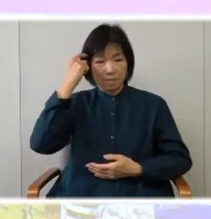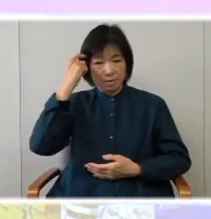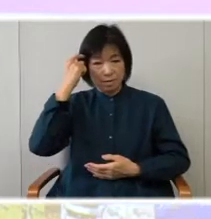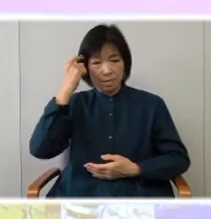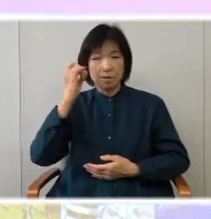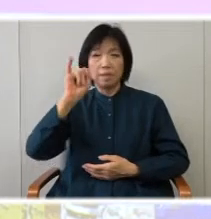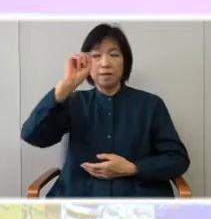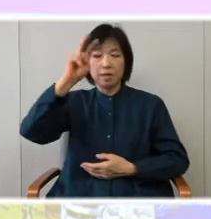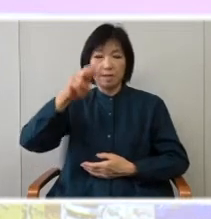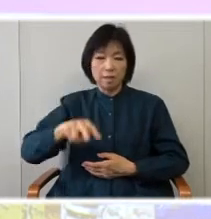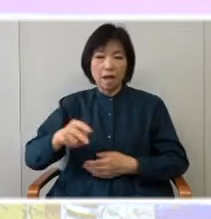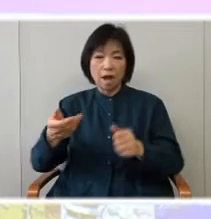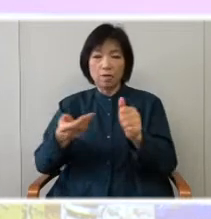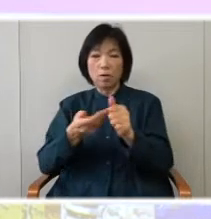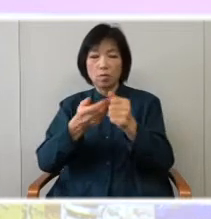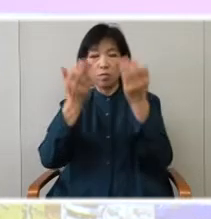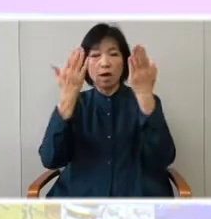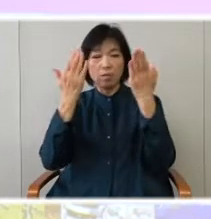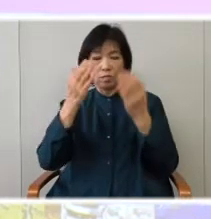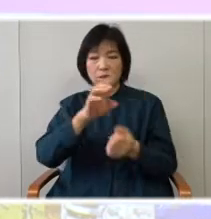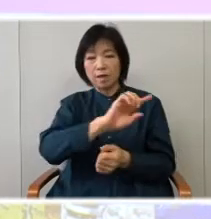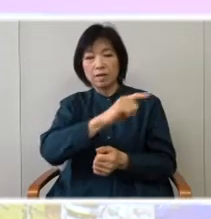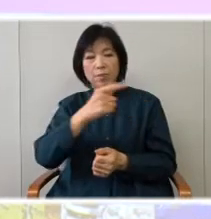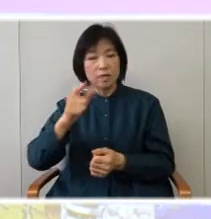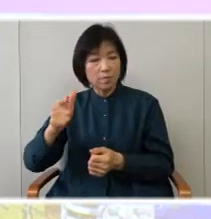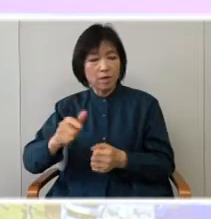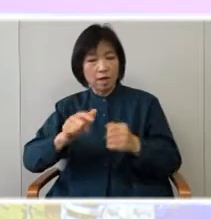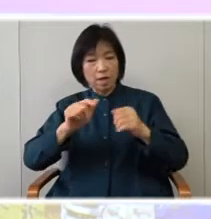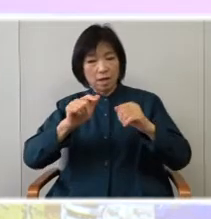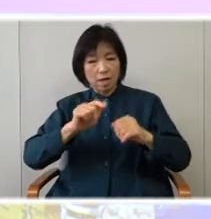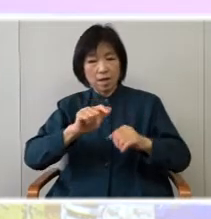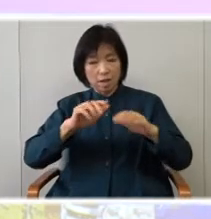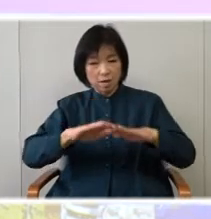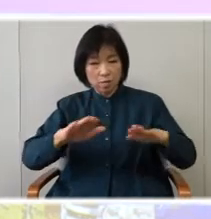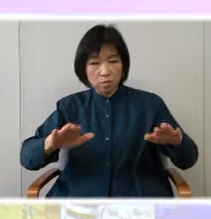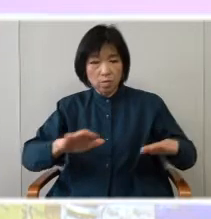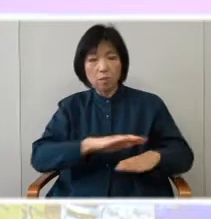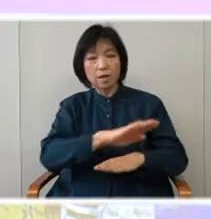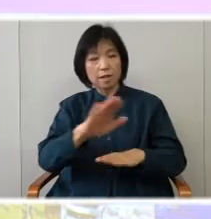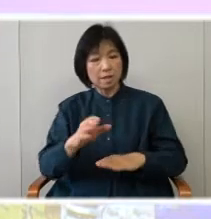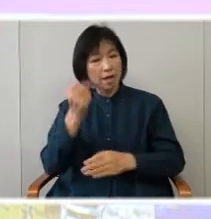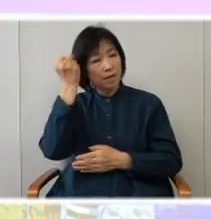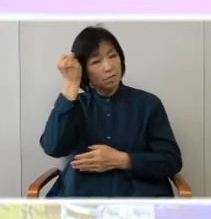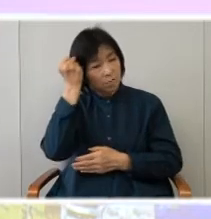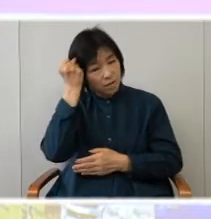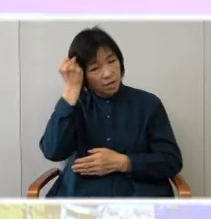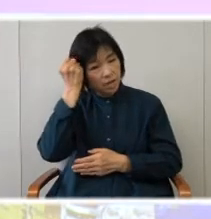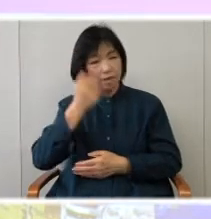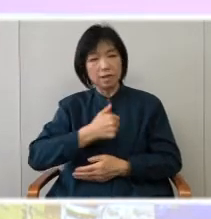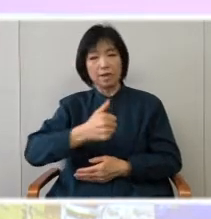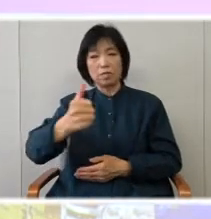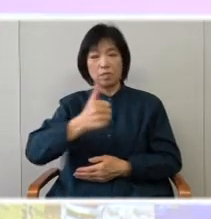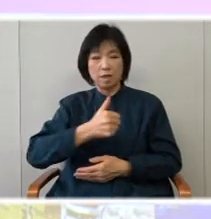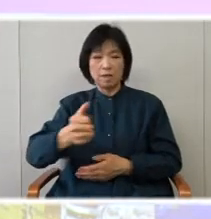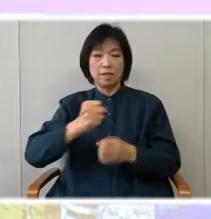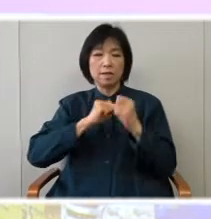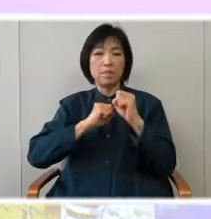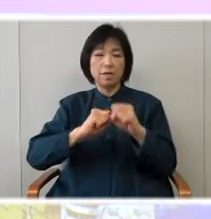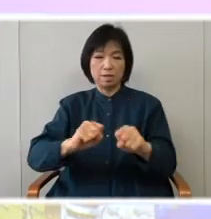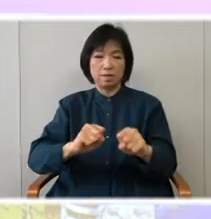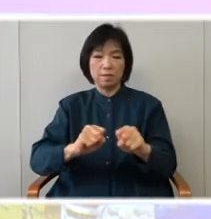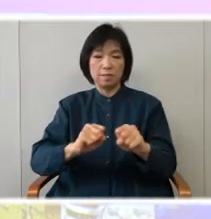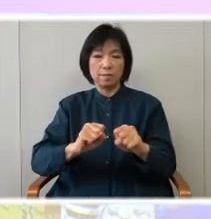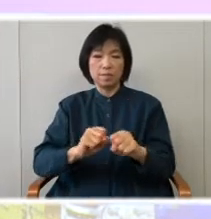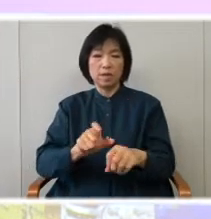4学校についてはさまざまな子どもたちが、まあ、寄宿をしたり通ったりしているわけでありまして、ま